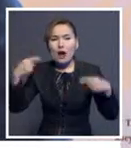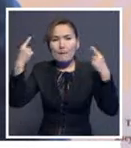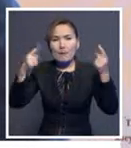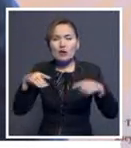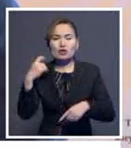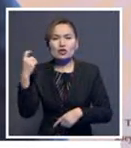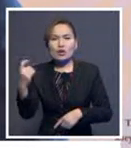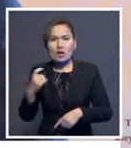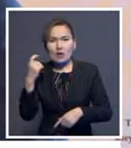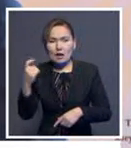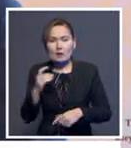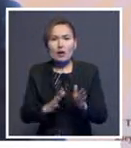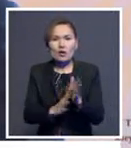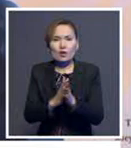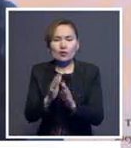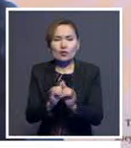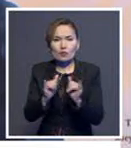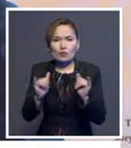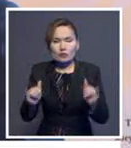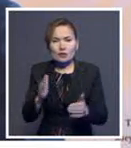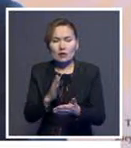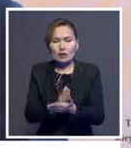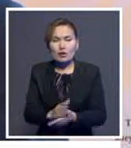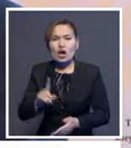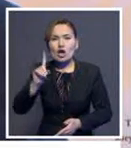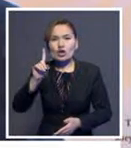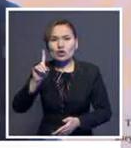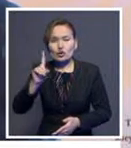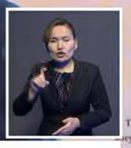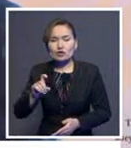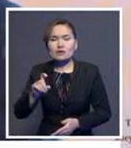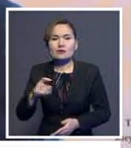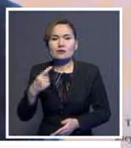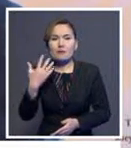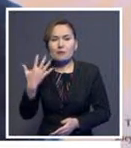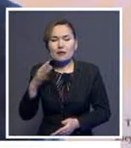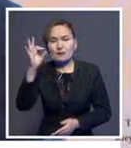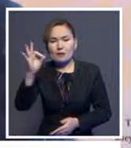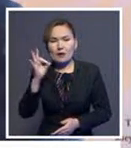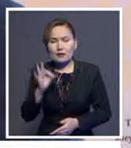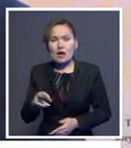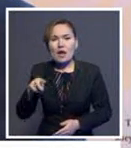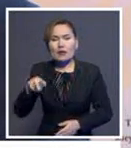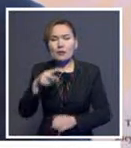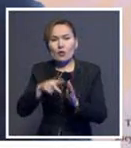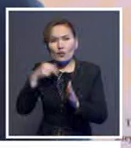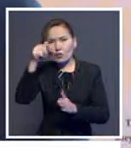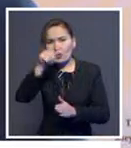шаруашылығында өсім динамикасы сақталған 105%. 2017 жылы